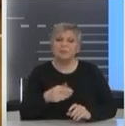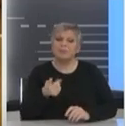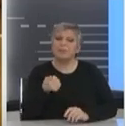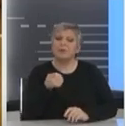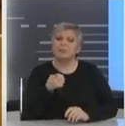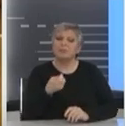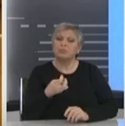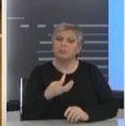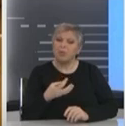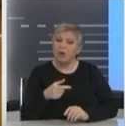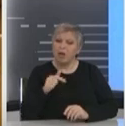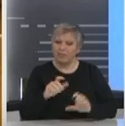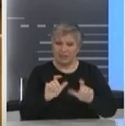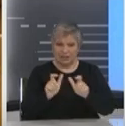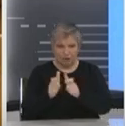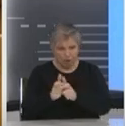θα υποστούν κάποιες μικρές μειώσεις.